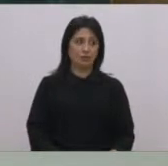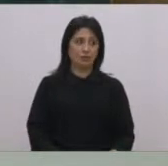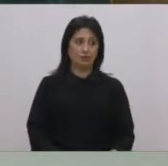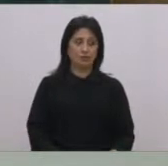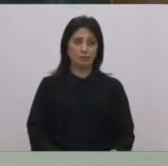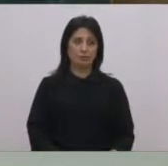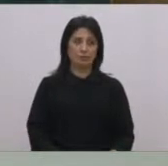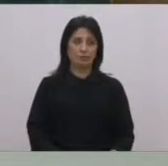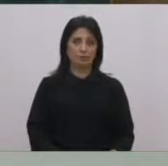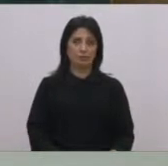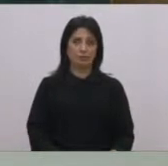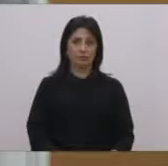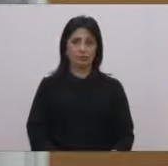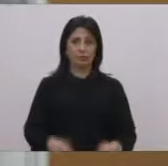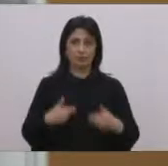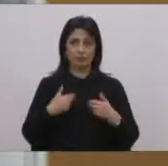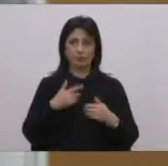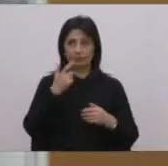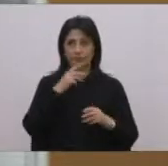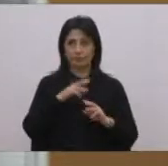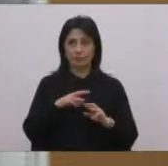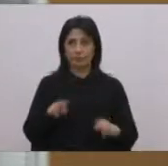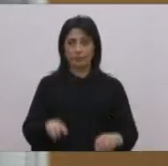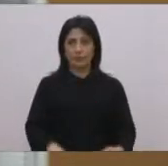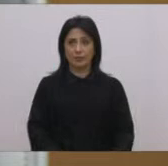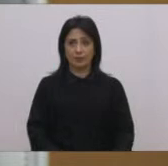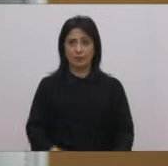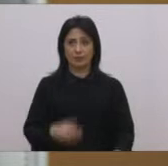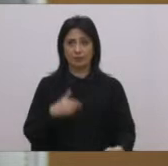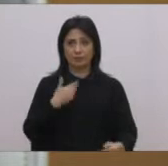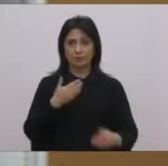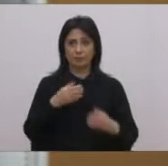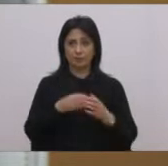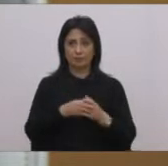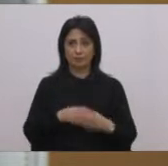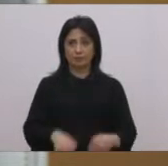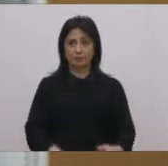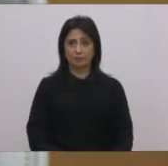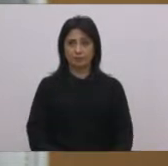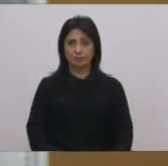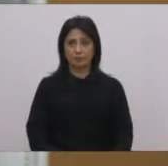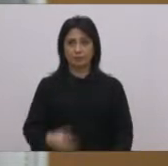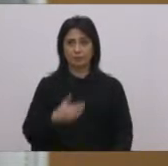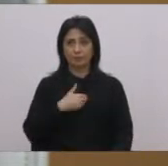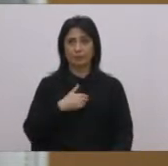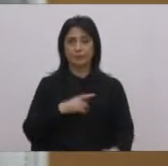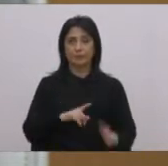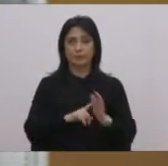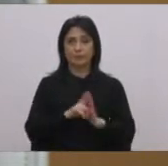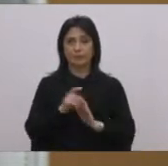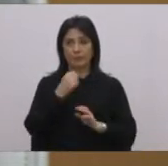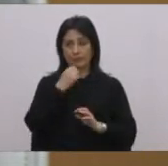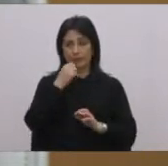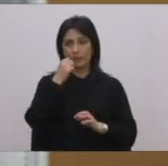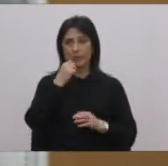მომინაზე. მოგესალმებით, ბატონო მინისტრო. მივესალმებით თქვენს გუნდს. Მე მინდა დავიწყო